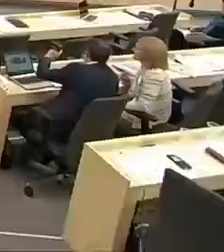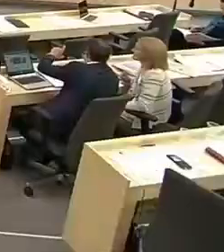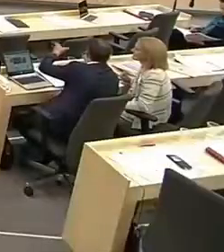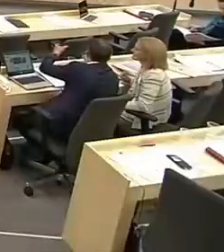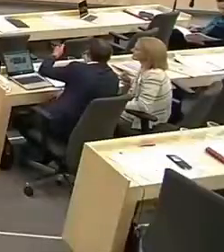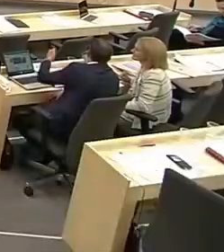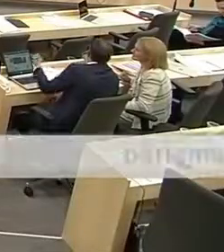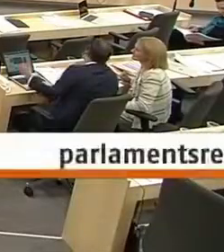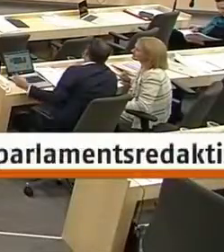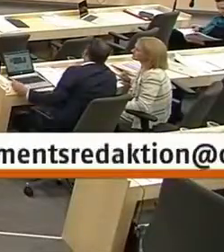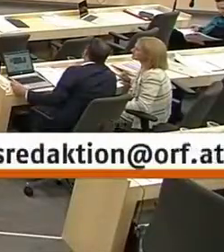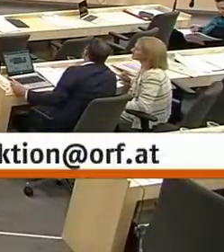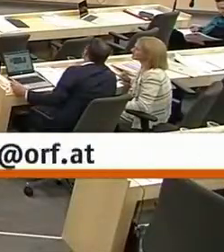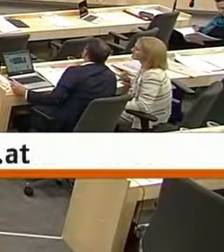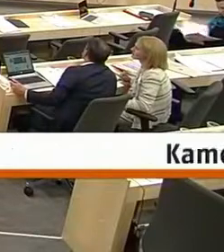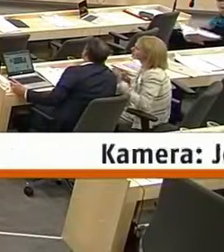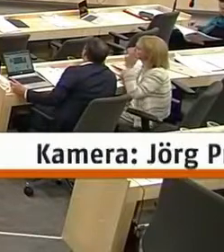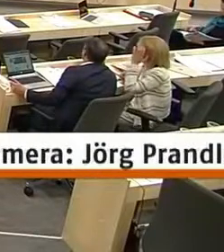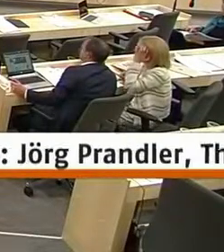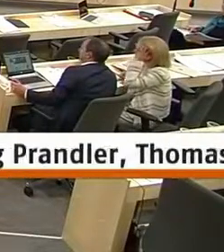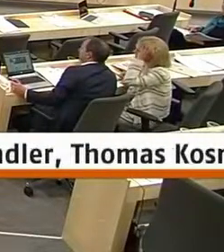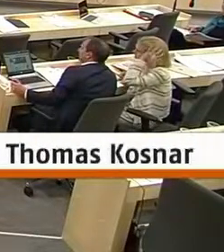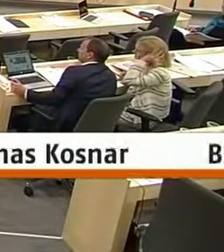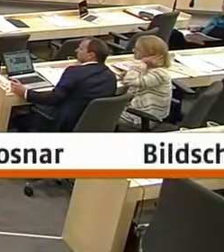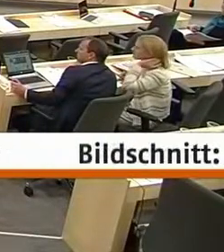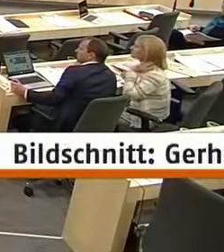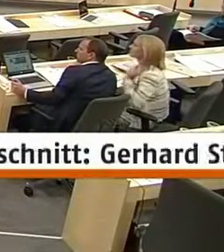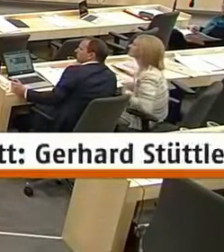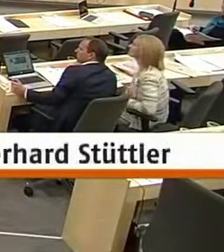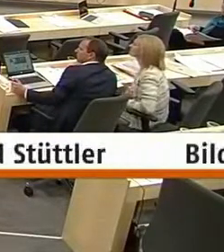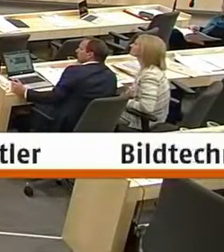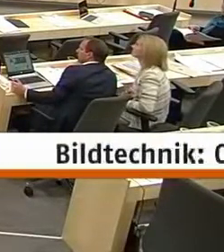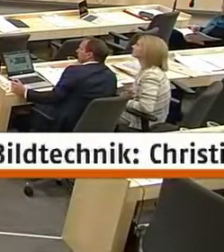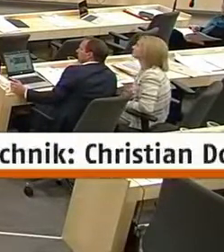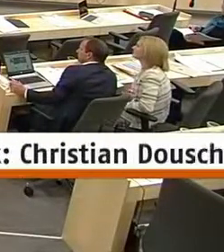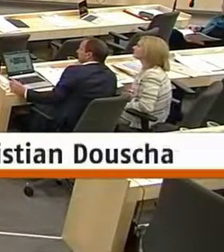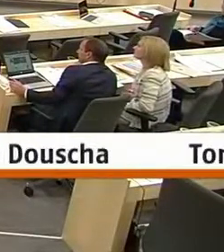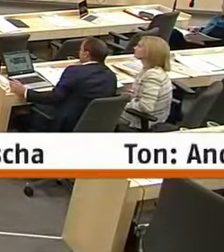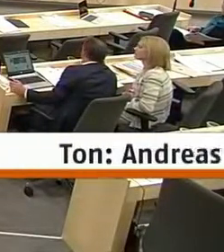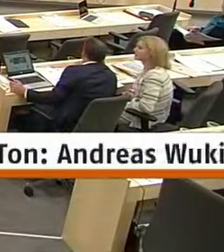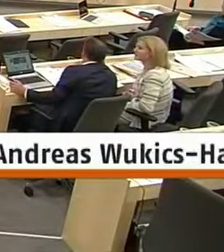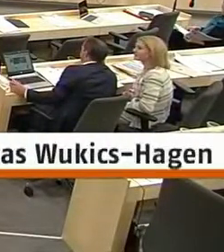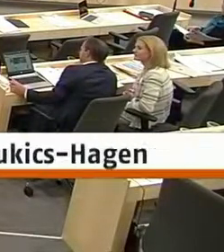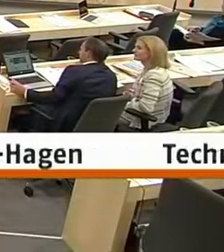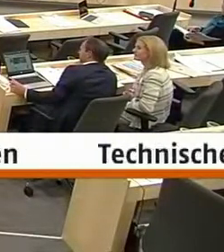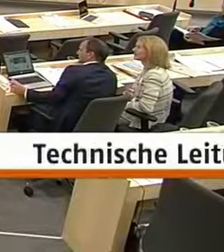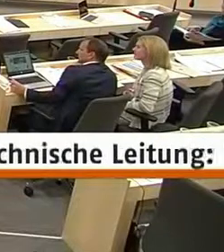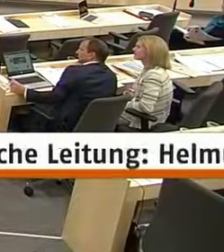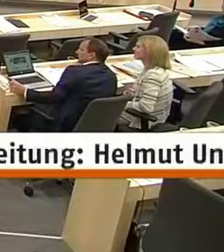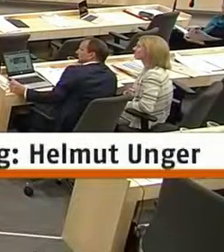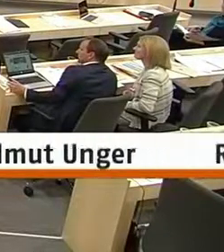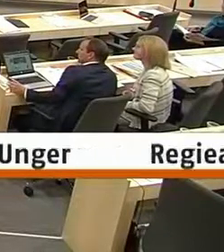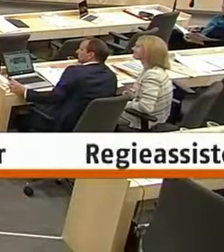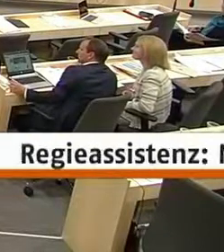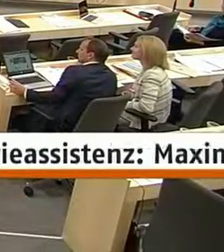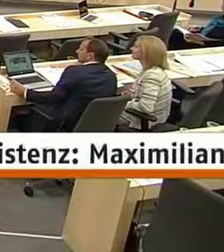die 10% Österreicher unter die Räder kommen und nichts mehr lernen. Vielleicht lernen Sie Arabisch, Türkisch, Bosnisch,